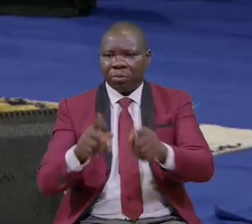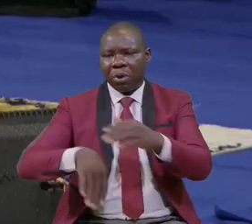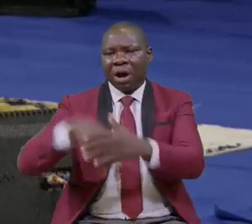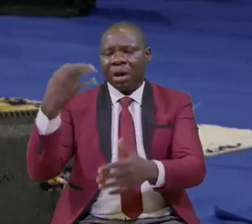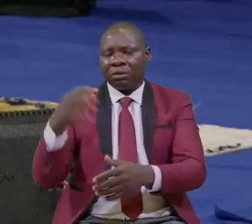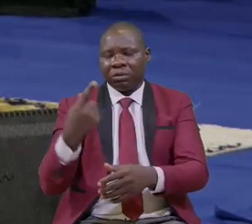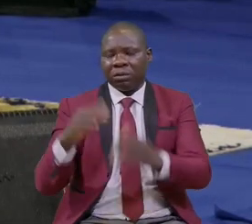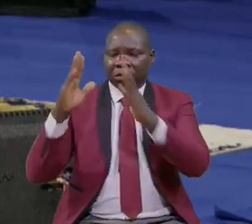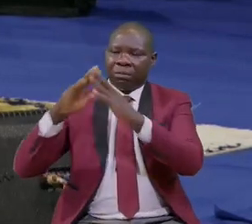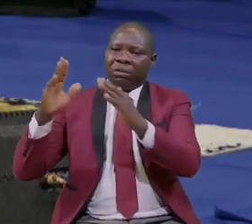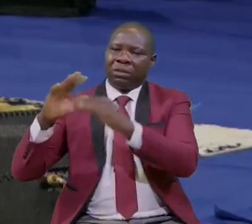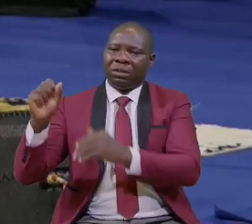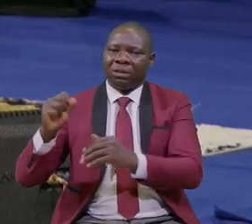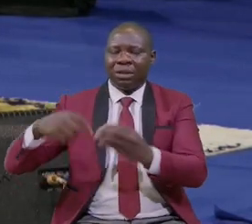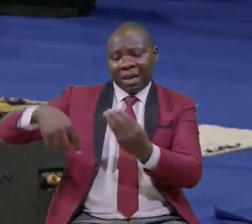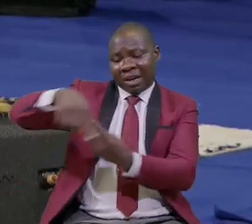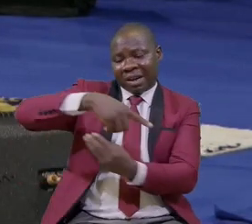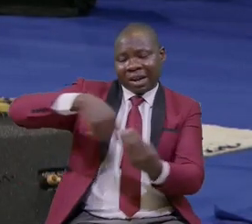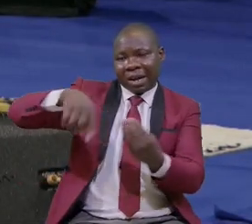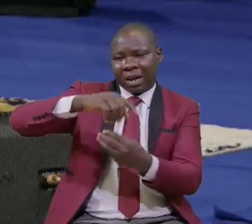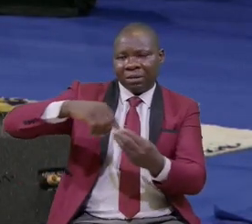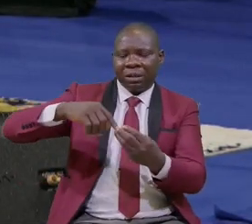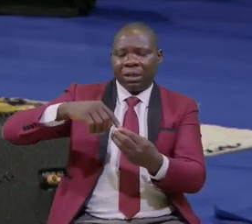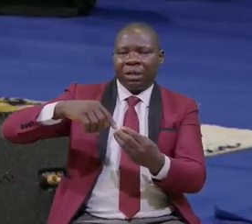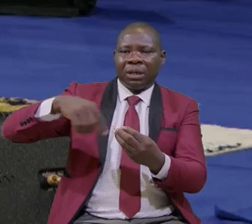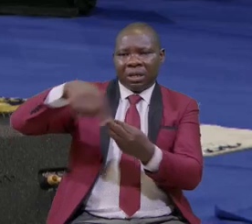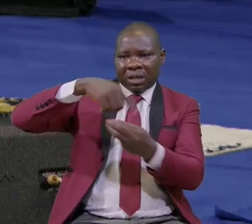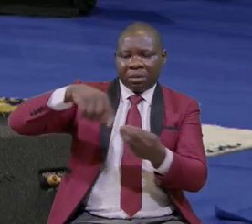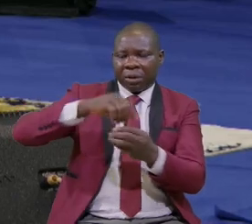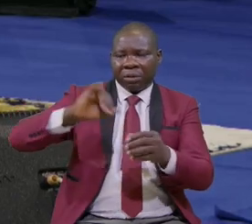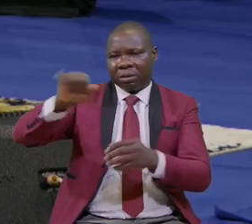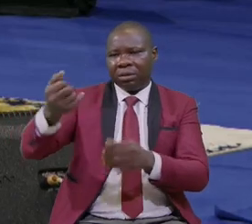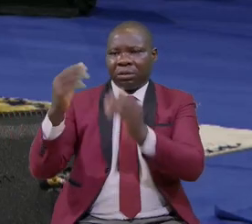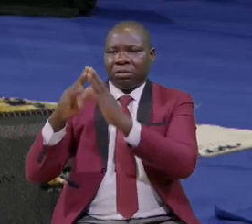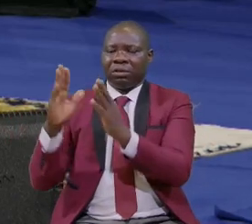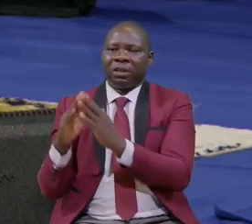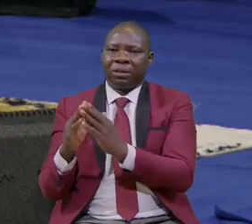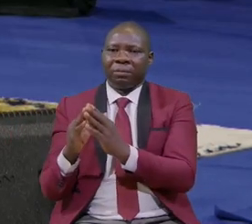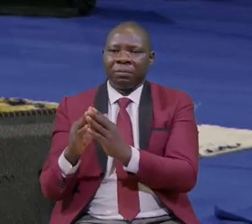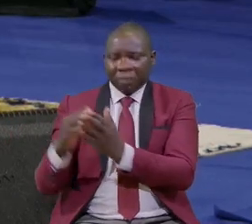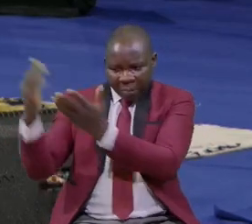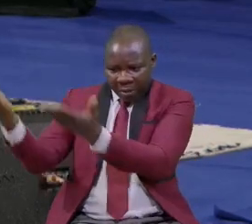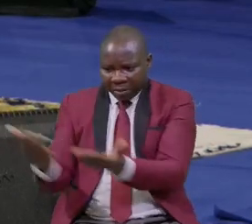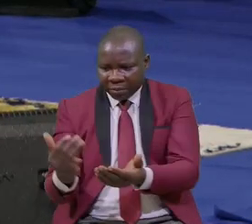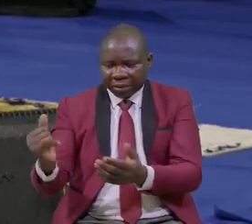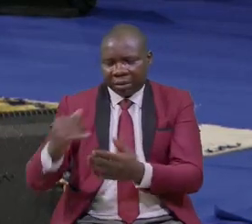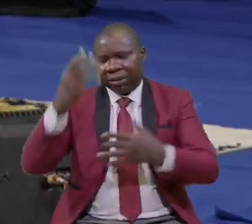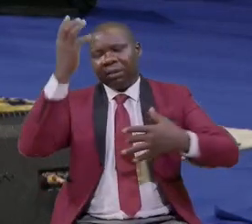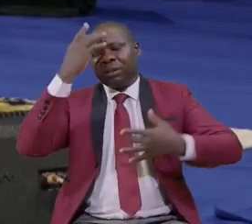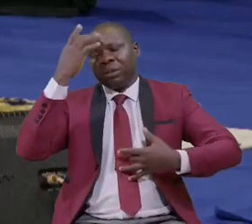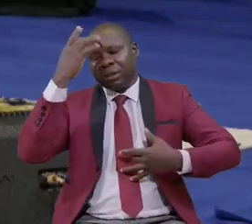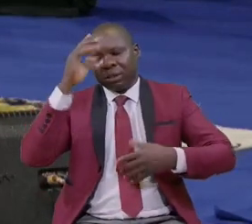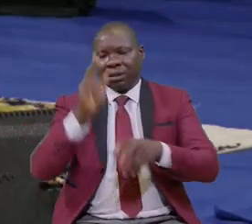des villes voisines à Jérusalem. amenant des